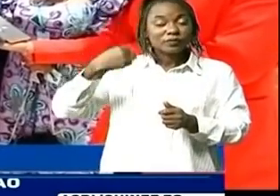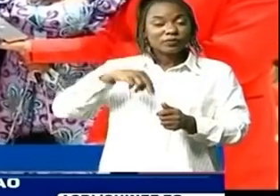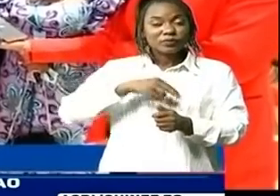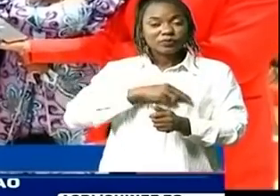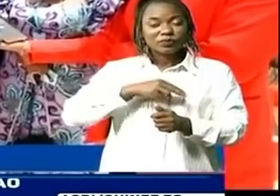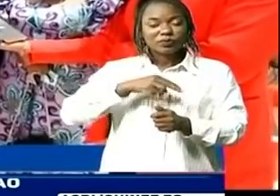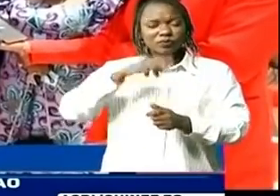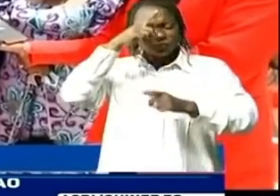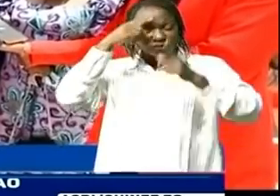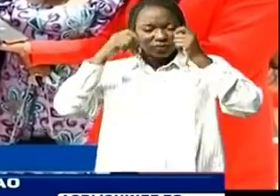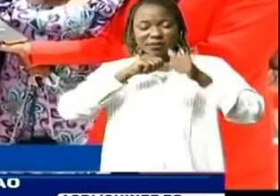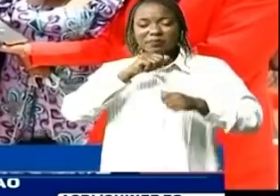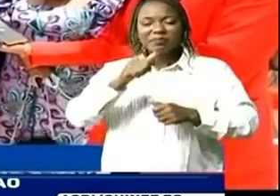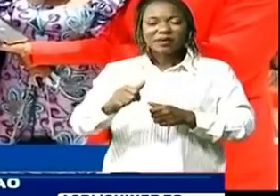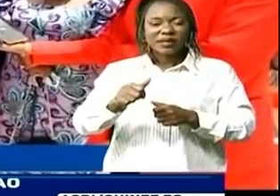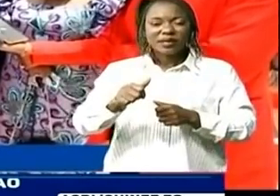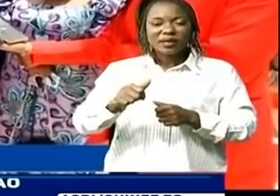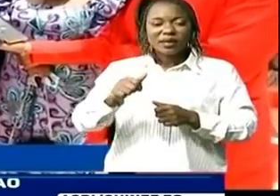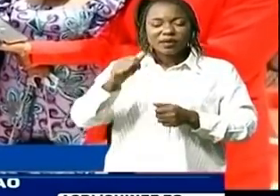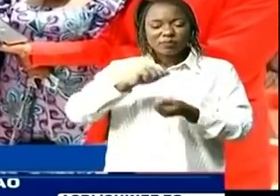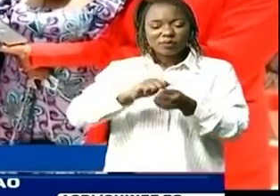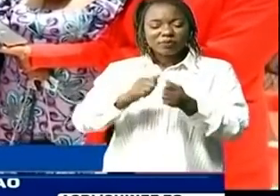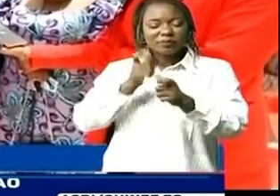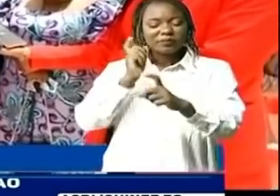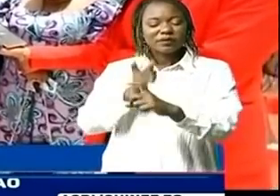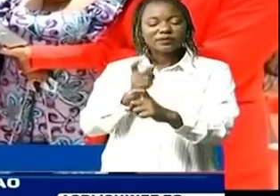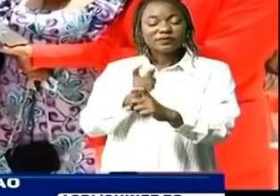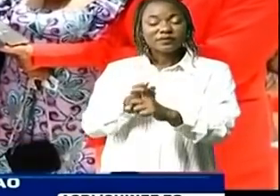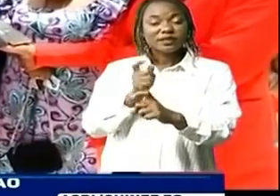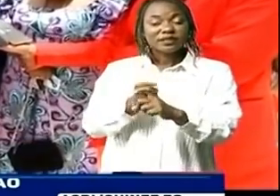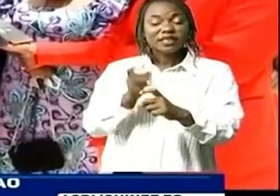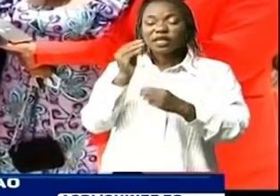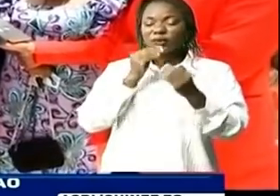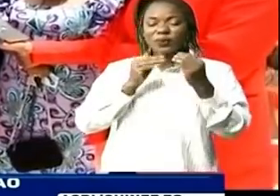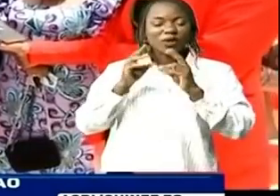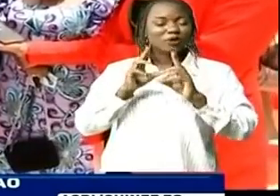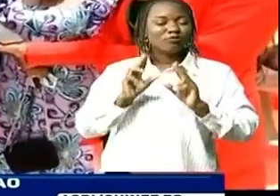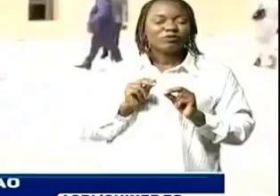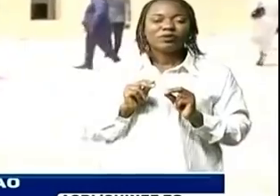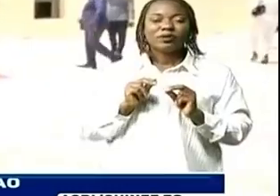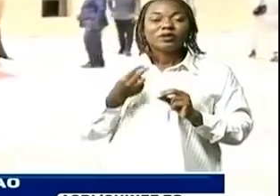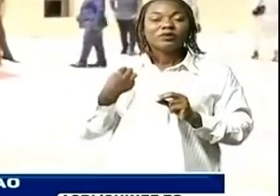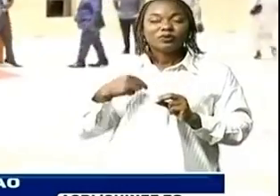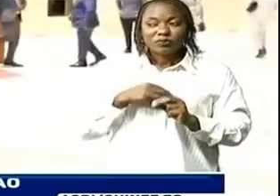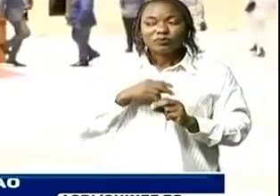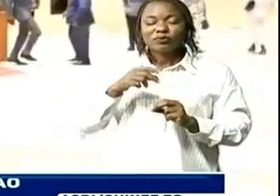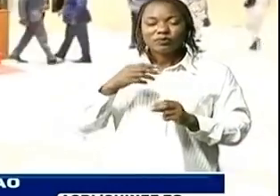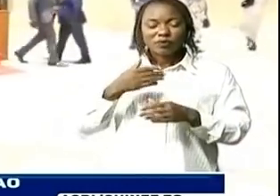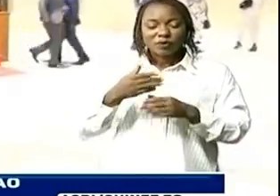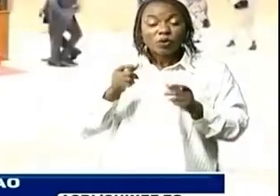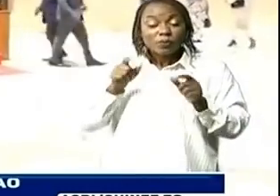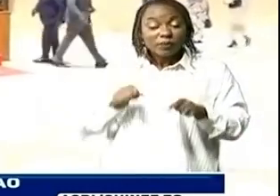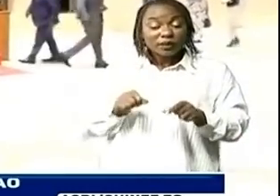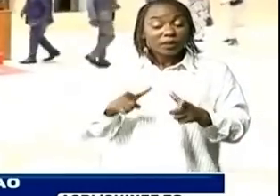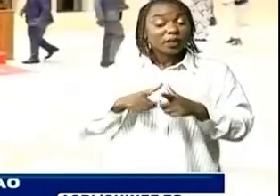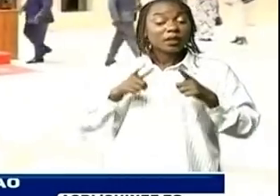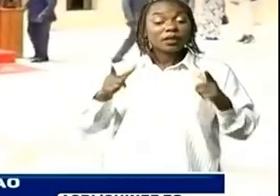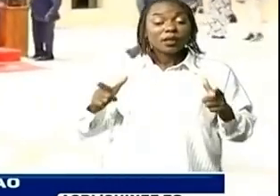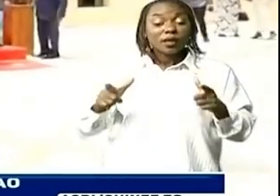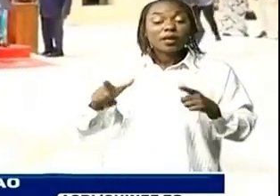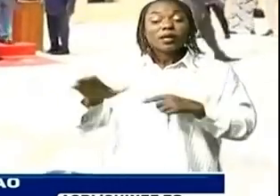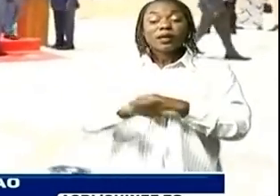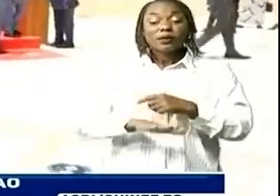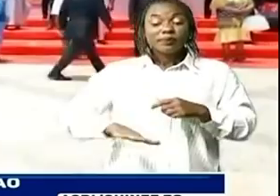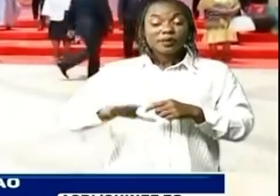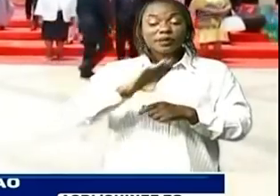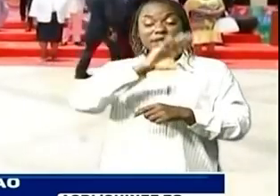pas connaître les affres de cette situation difficile donc à laquelle nous sommes confrontés. Il est grand temps que les pays membres de